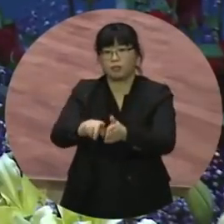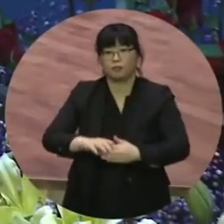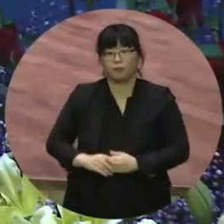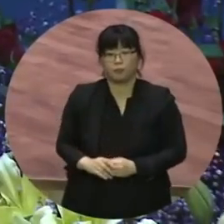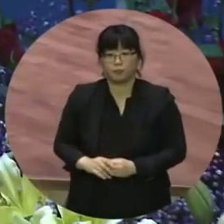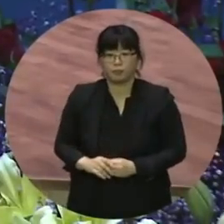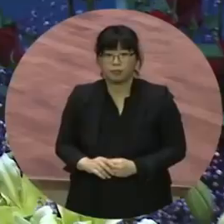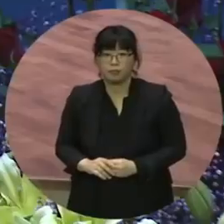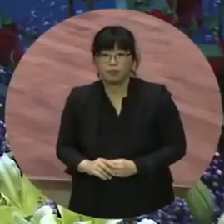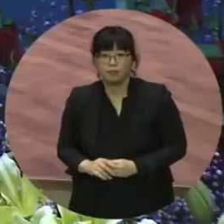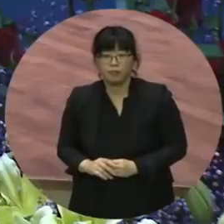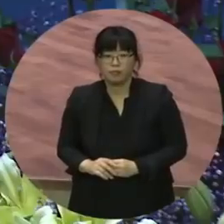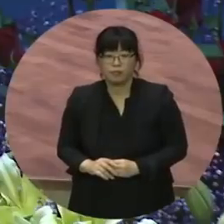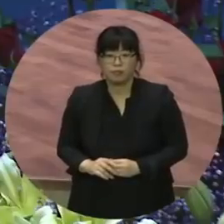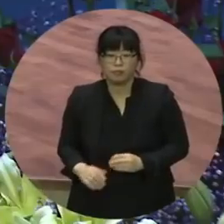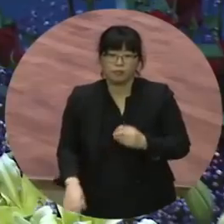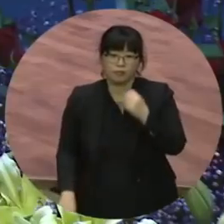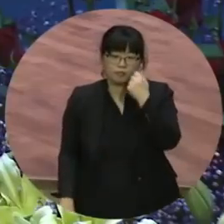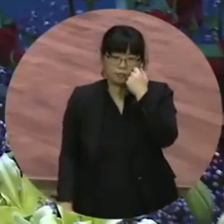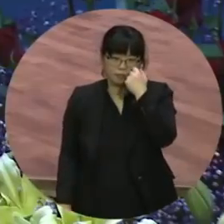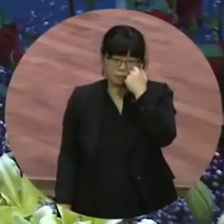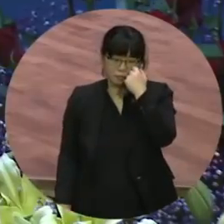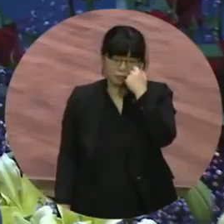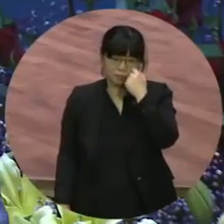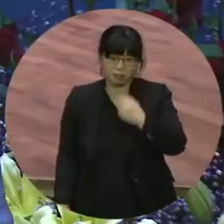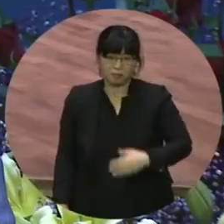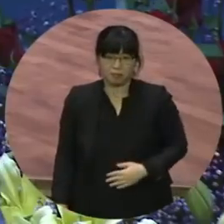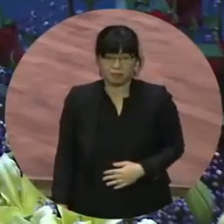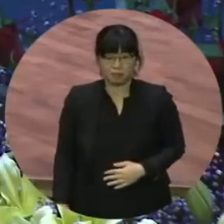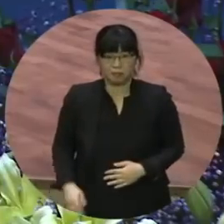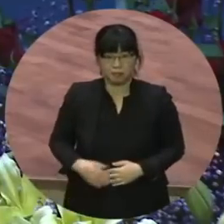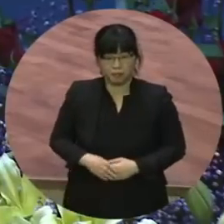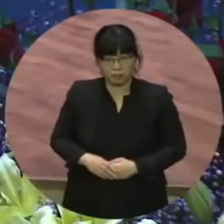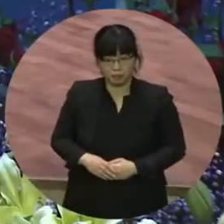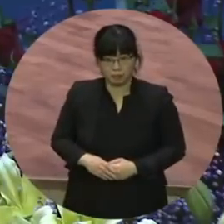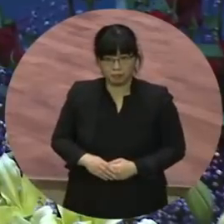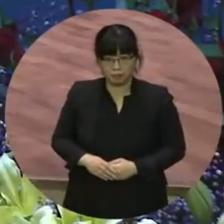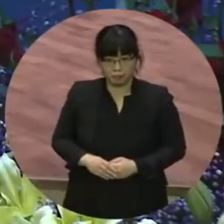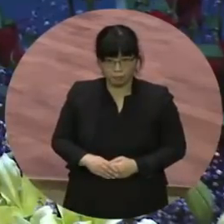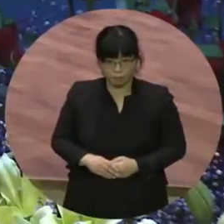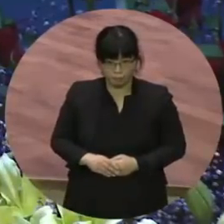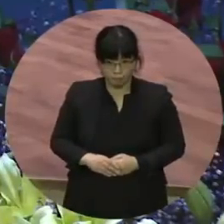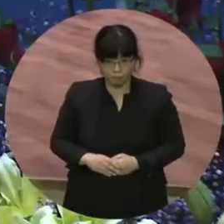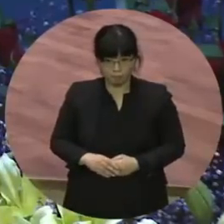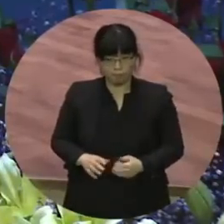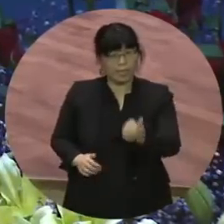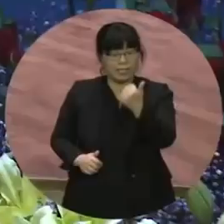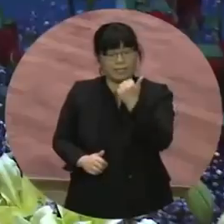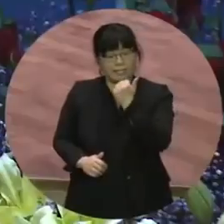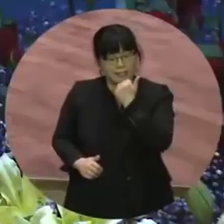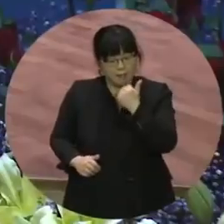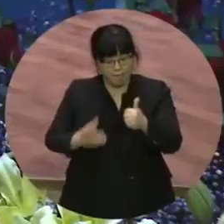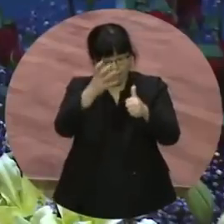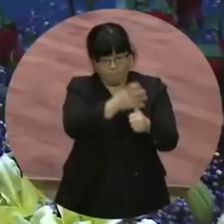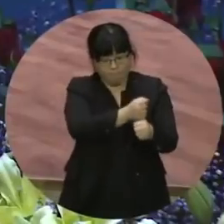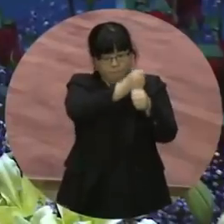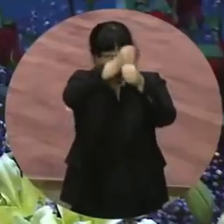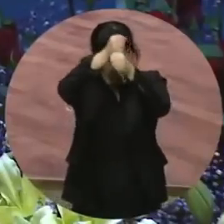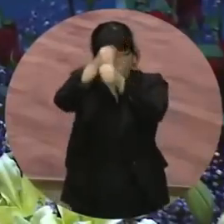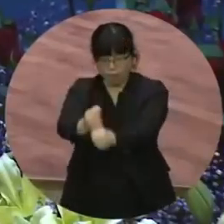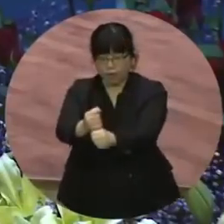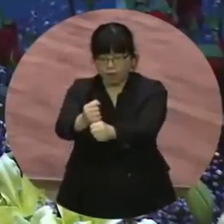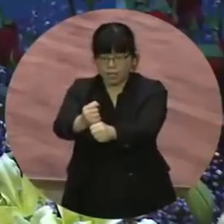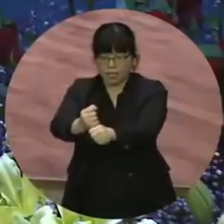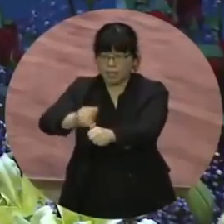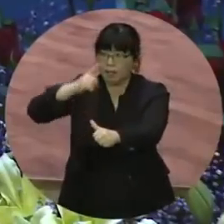아브라함이 얼마나 확신이 있었던지요. 이삭을 죽이려고 칼을 빼들었을 때 어떤 주저함도 없었어요.